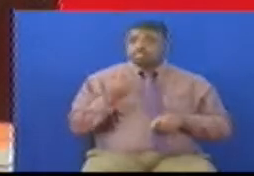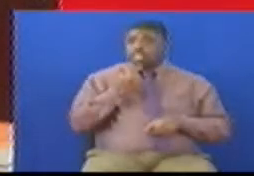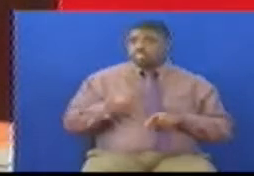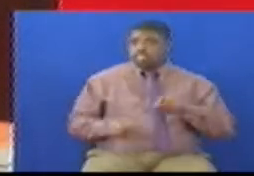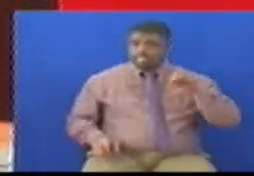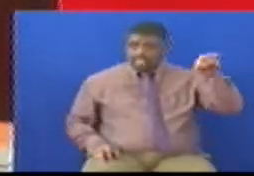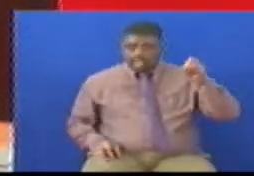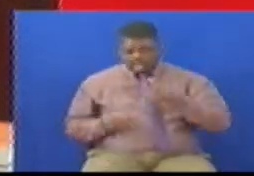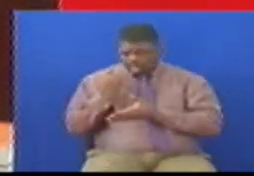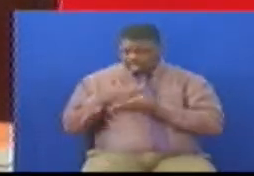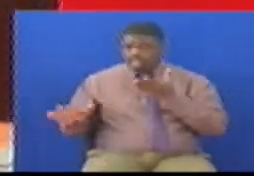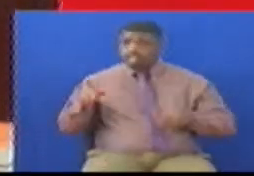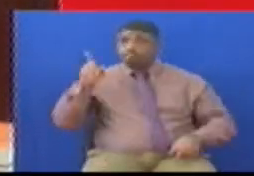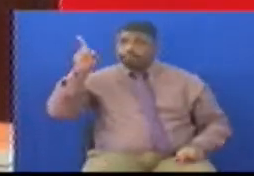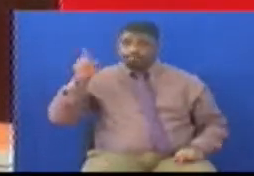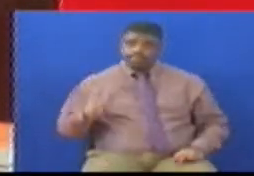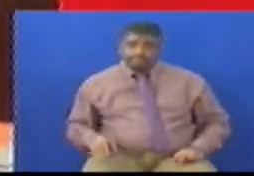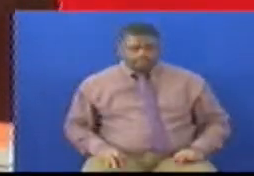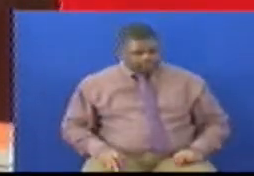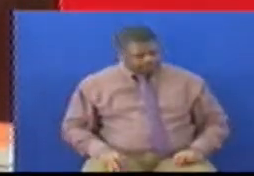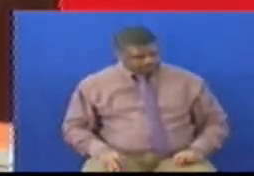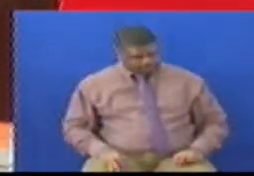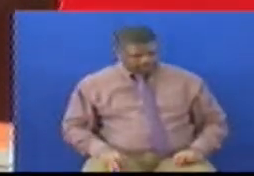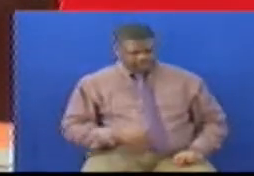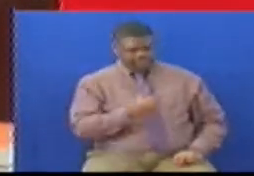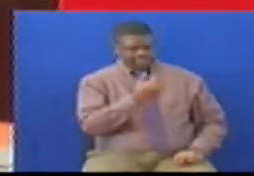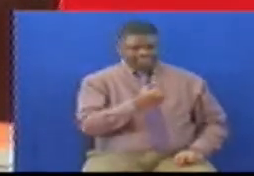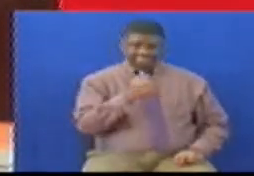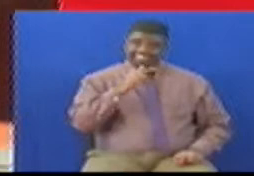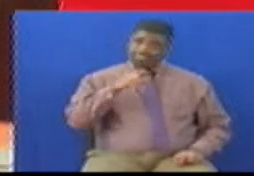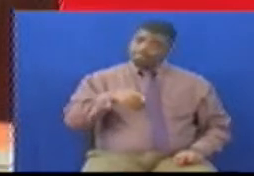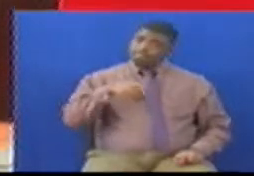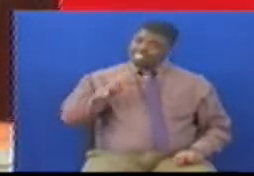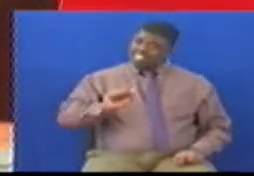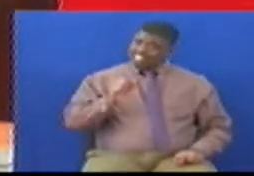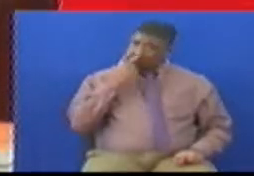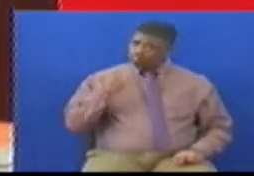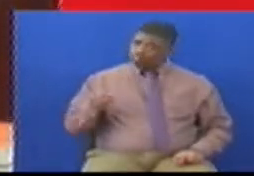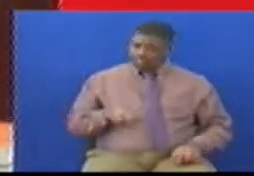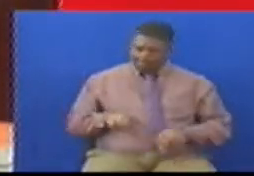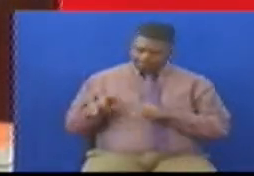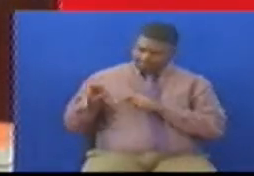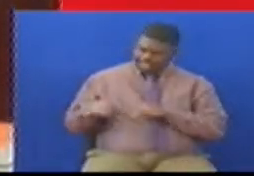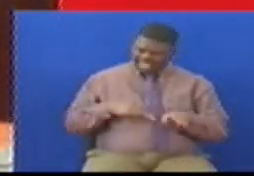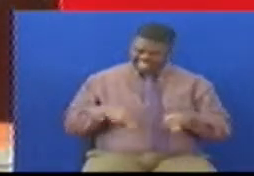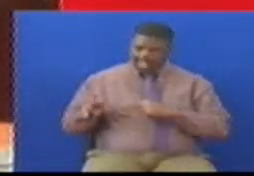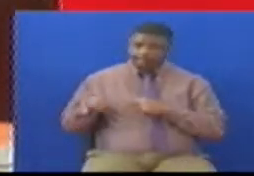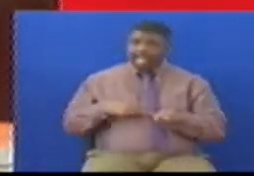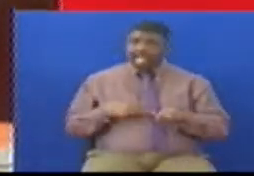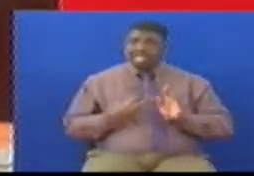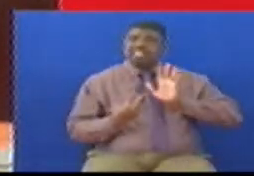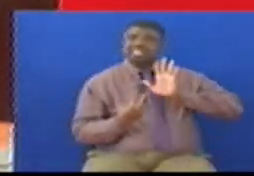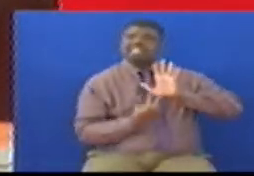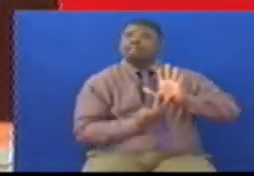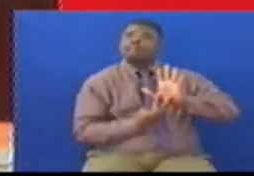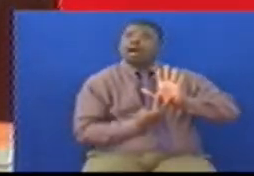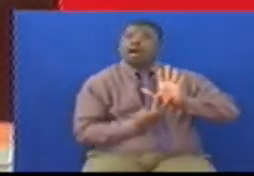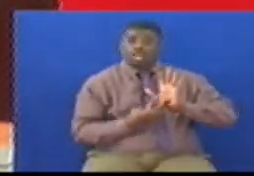Mheshimiwa spika, tumeona kwenye kamati yetu kuna mikataba karibu 7 ambayo